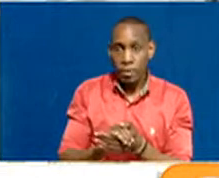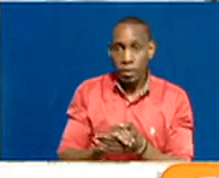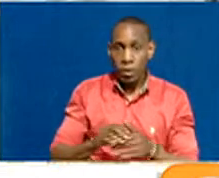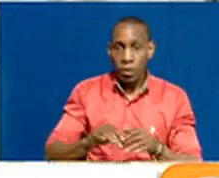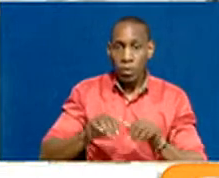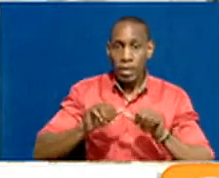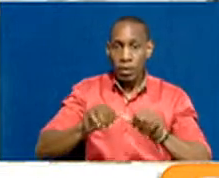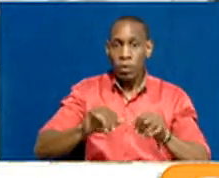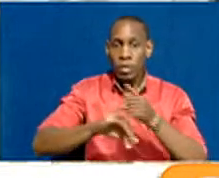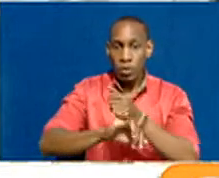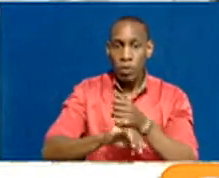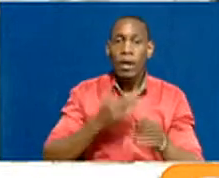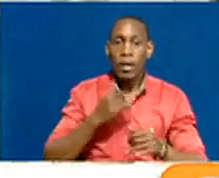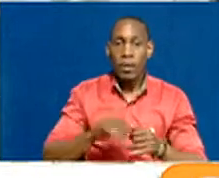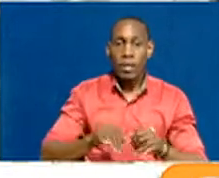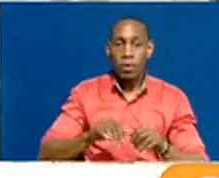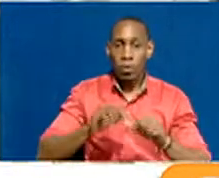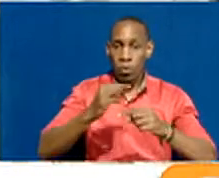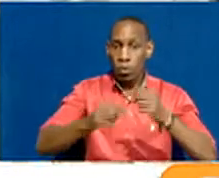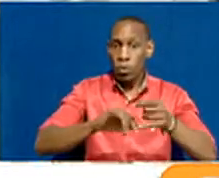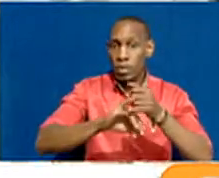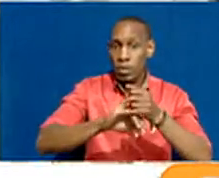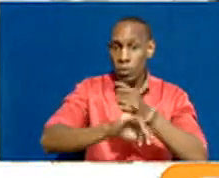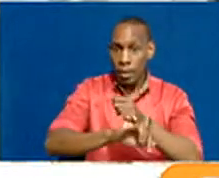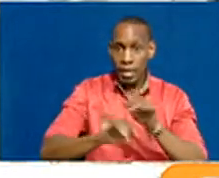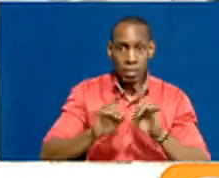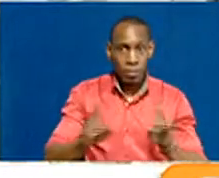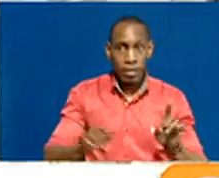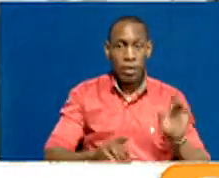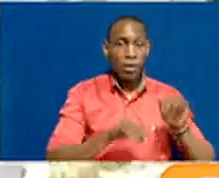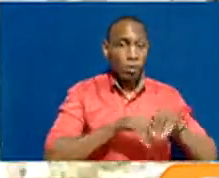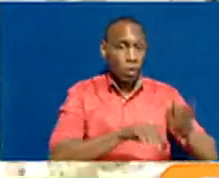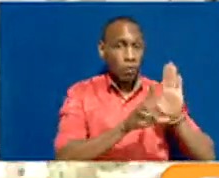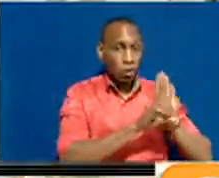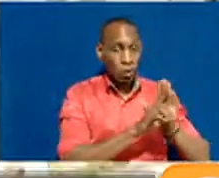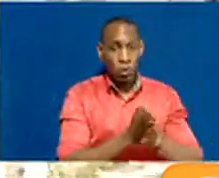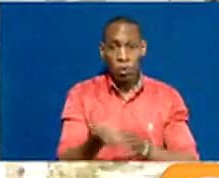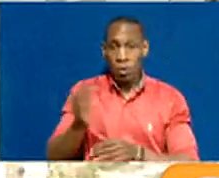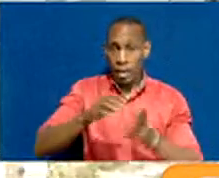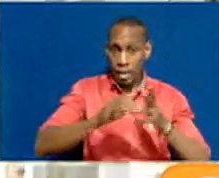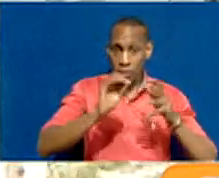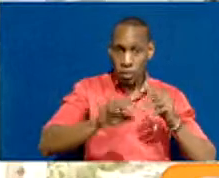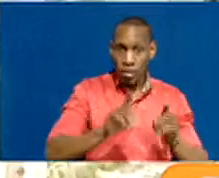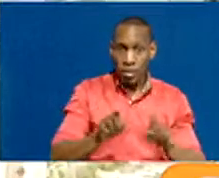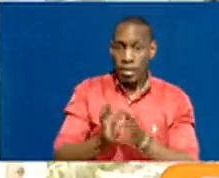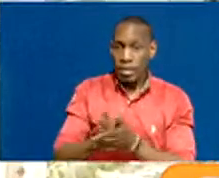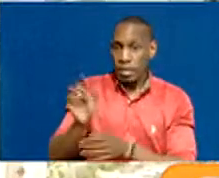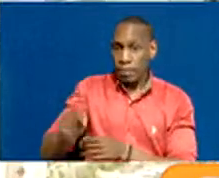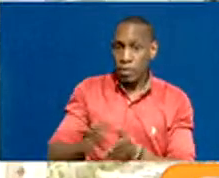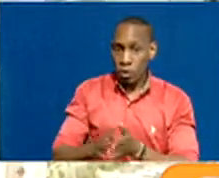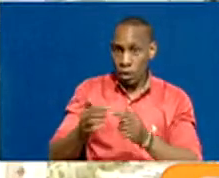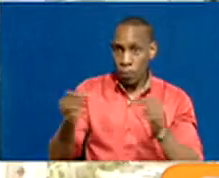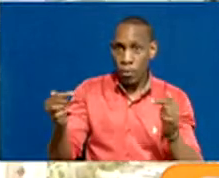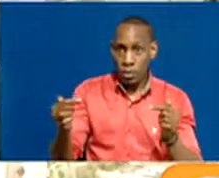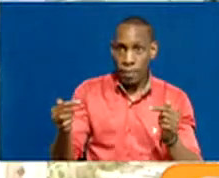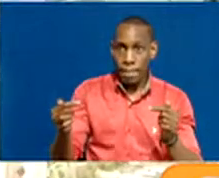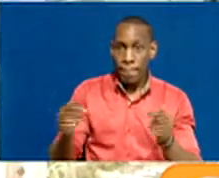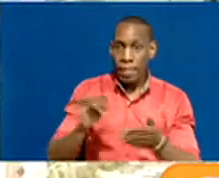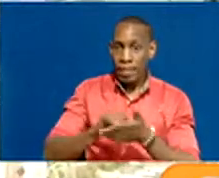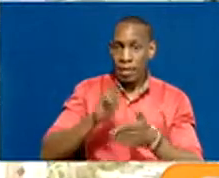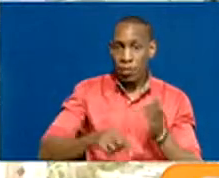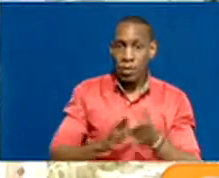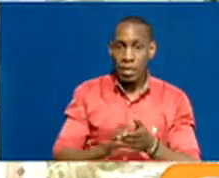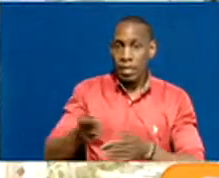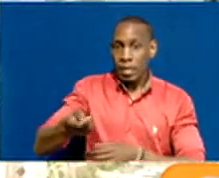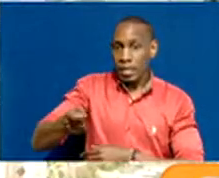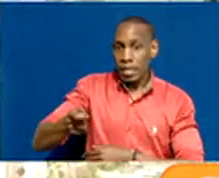marriage because they want to stay. But legally, if they were to come for divorce and somebody was to raise an objection that you've not gotten